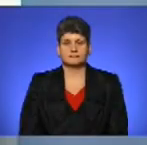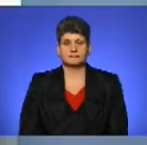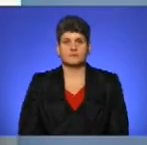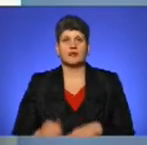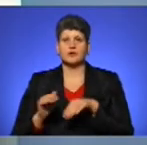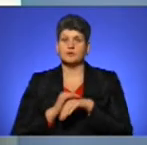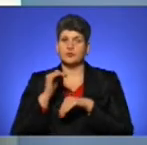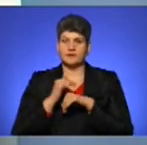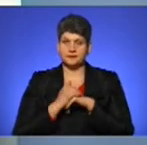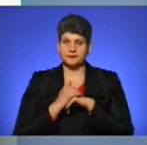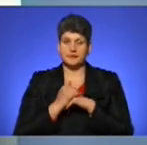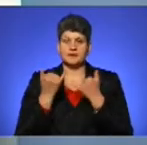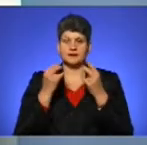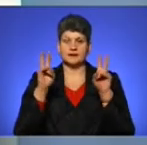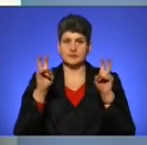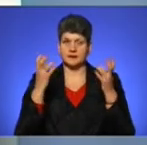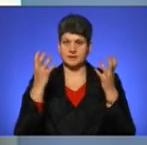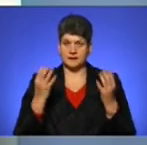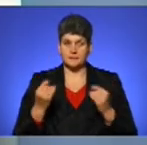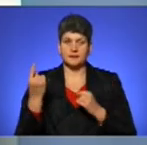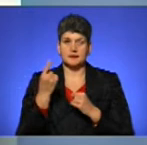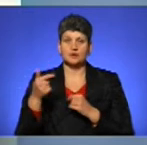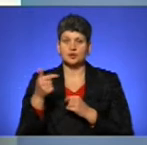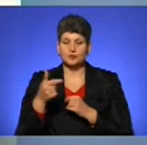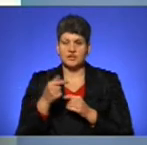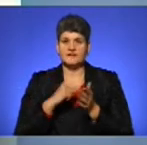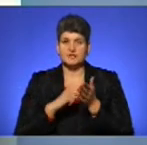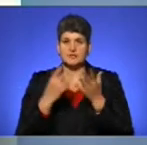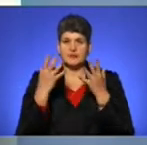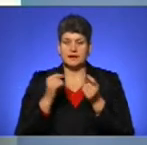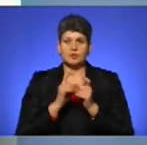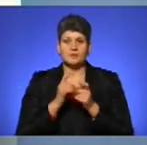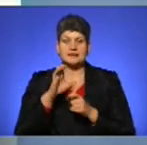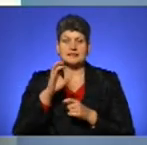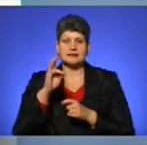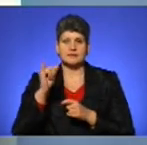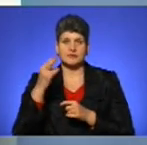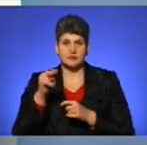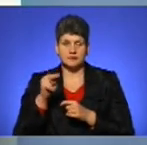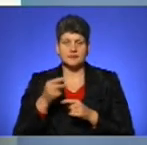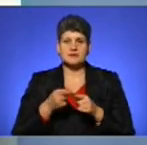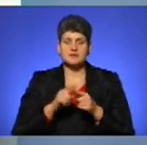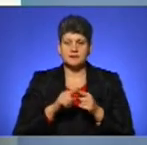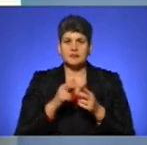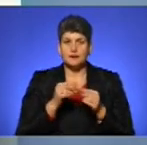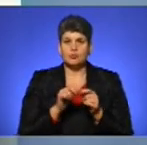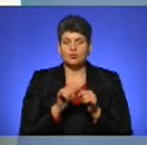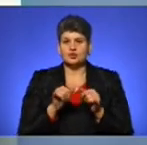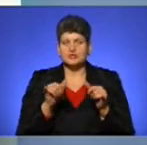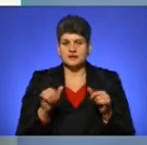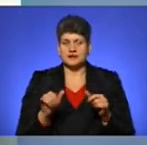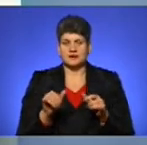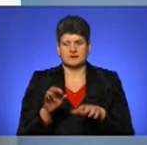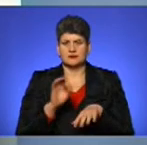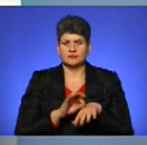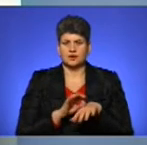Доброго вечора. В ефірі «Тема дня». 1 грудня відзначають День боротьби зі СНІДом. За даними ООН, поширення епідемії СНІДу у світі